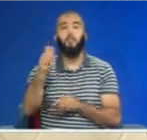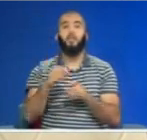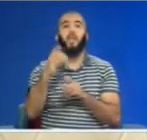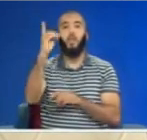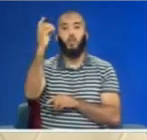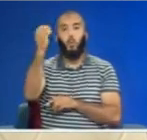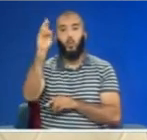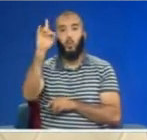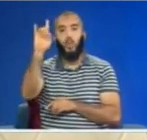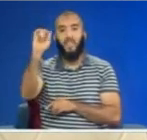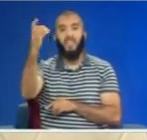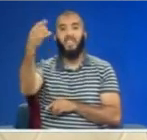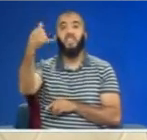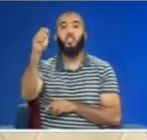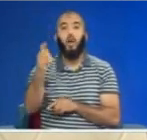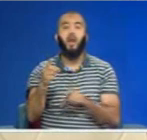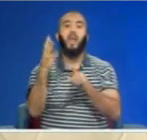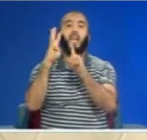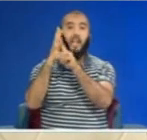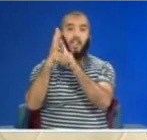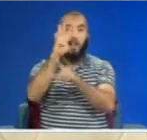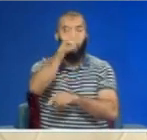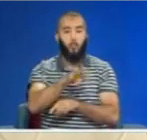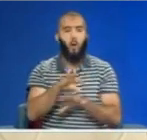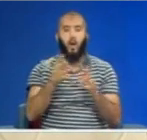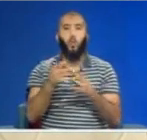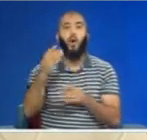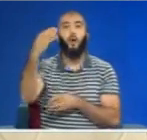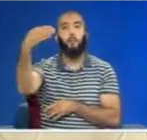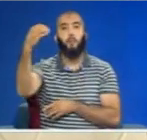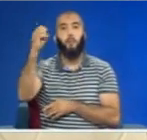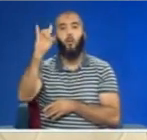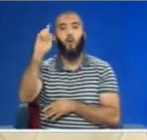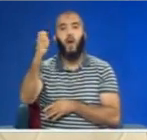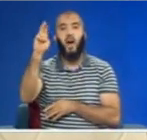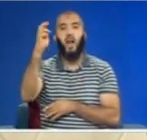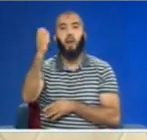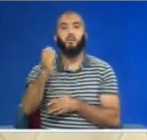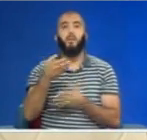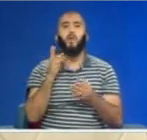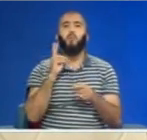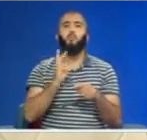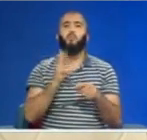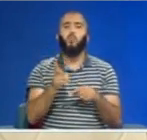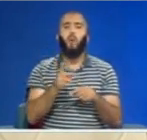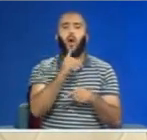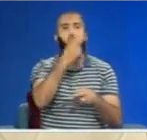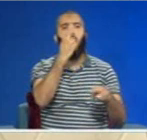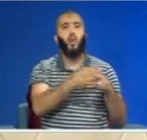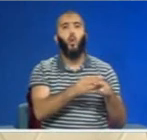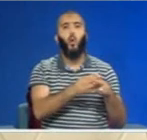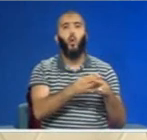وهذه الأشهر سميت أشهر الحرم لأن فيها يرتفع الشر وينزل ويعم